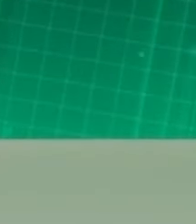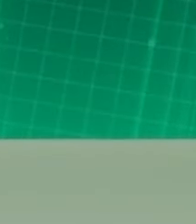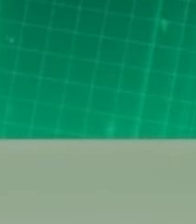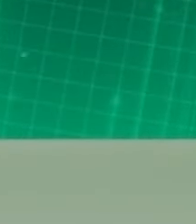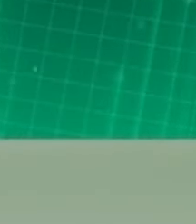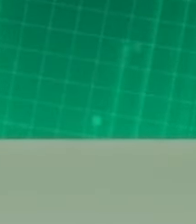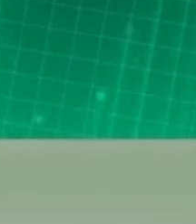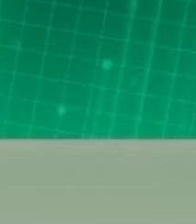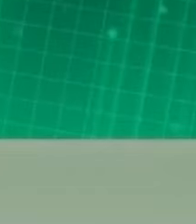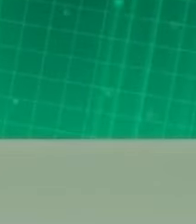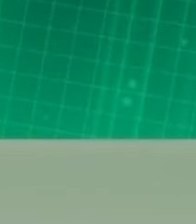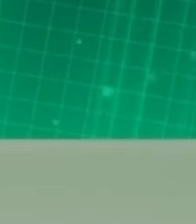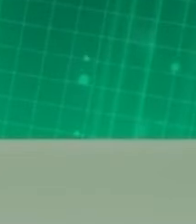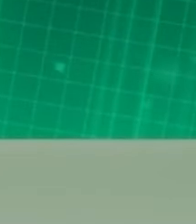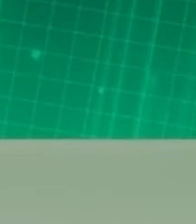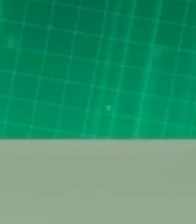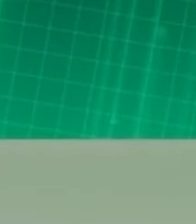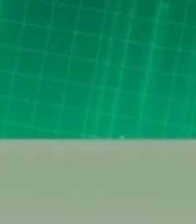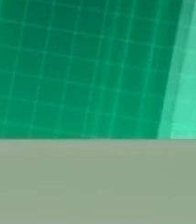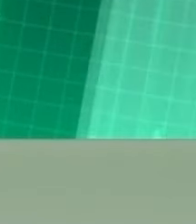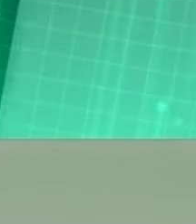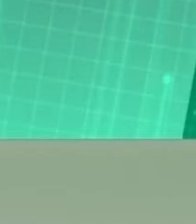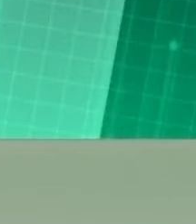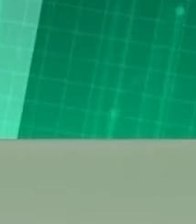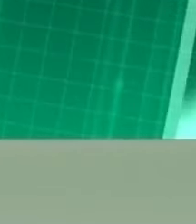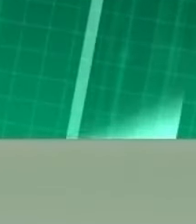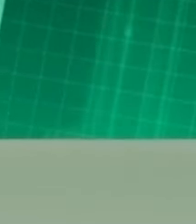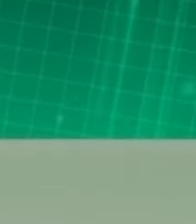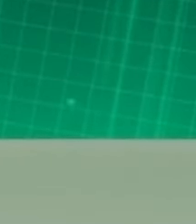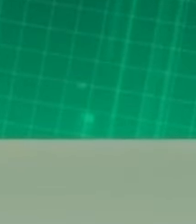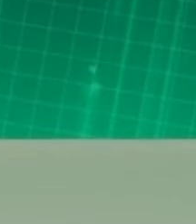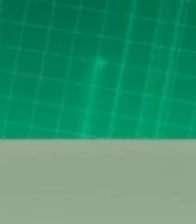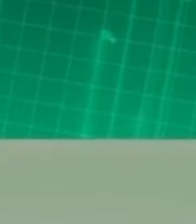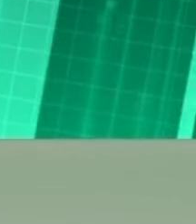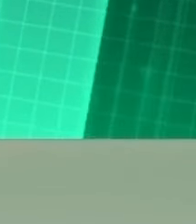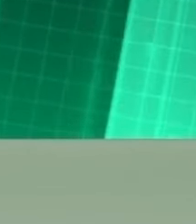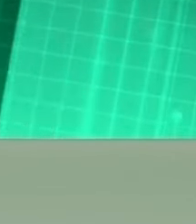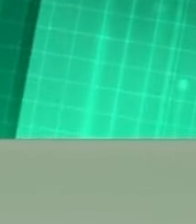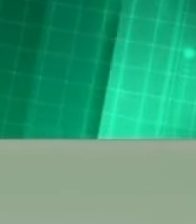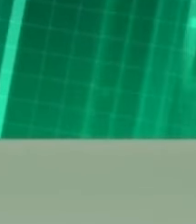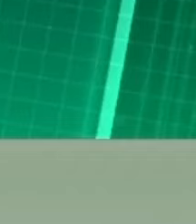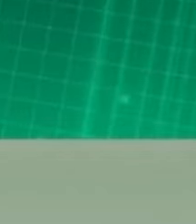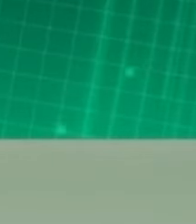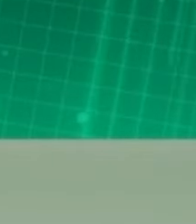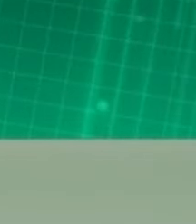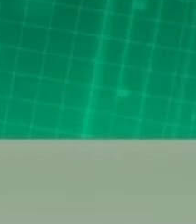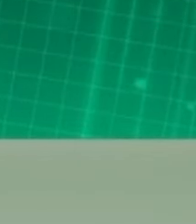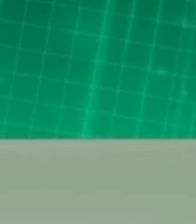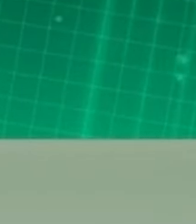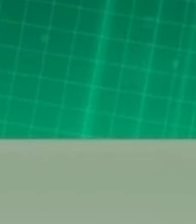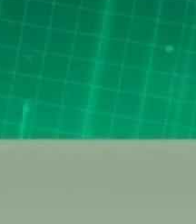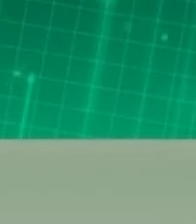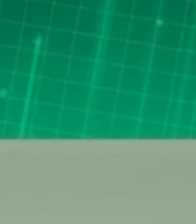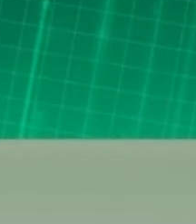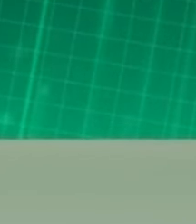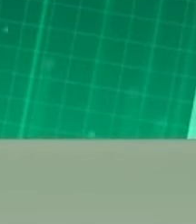должно возникнуть, ведь все продумано. Помимо прочего, в соответствии с налоговым кодексом, сумма уплаченных ОПВР отнесена на